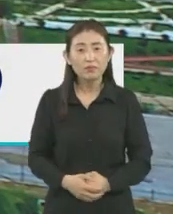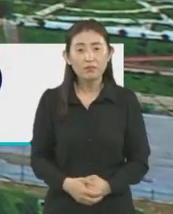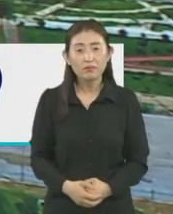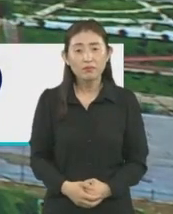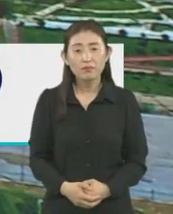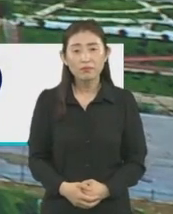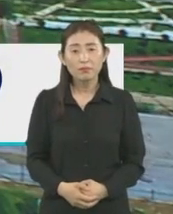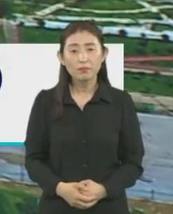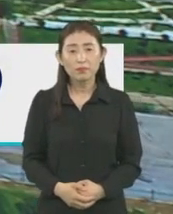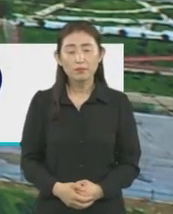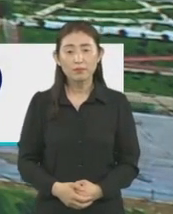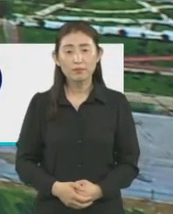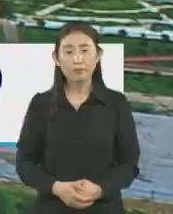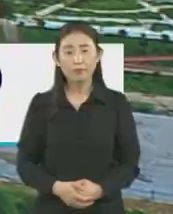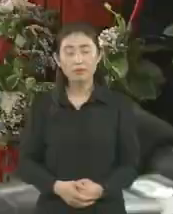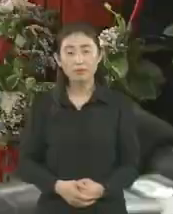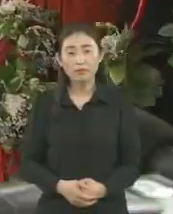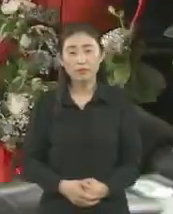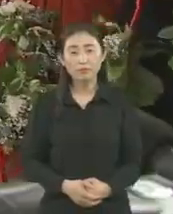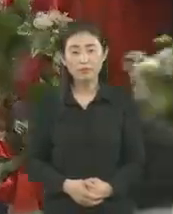이선학 기자가 보도합니다.